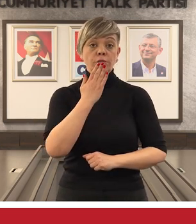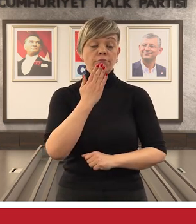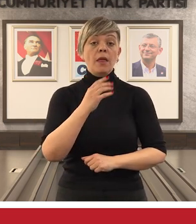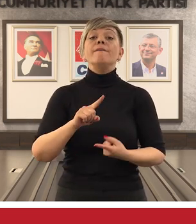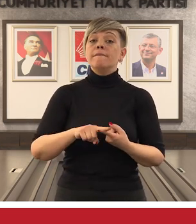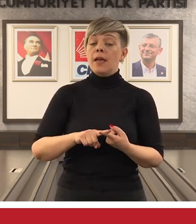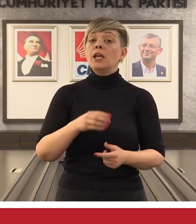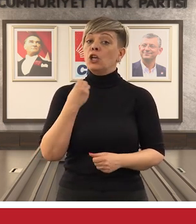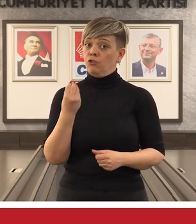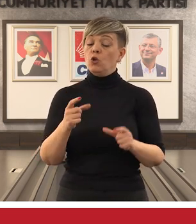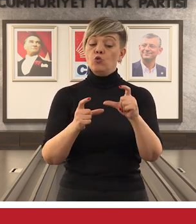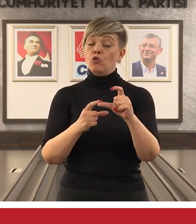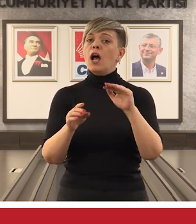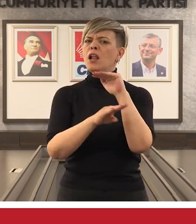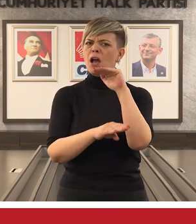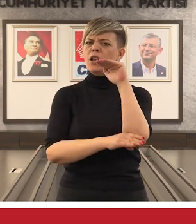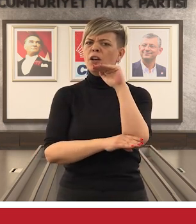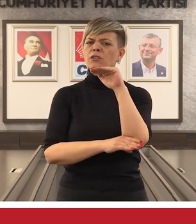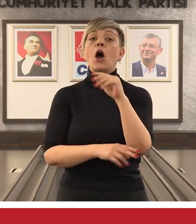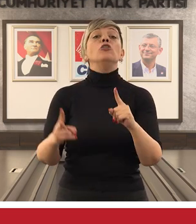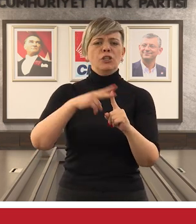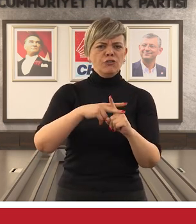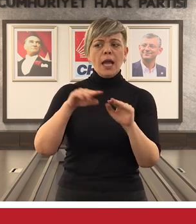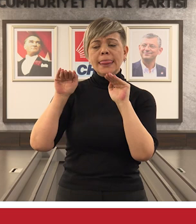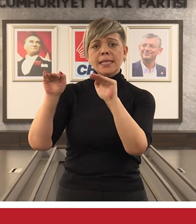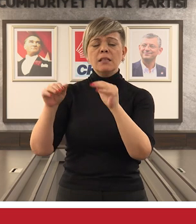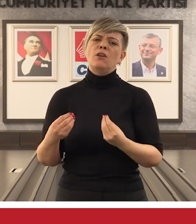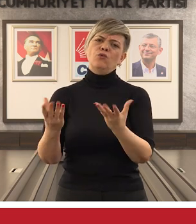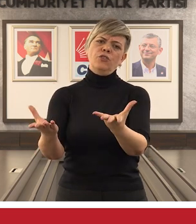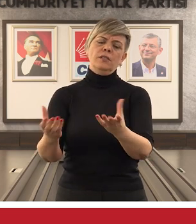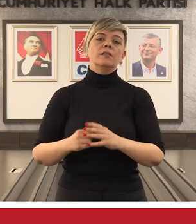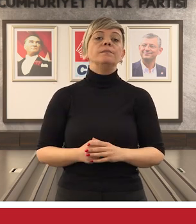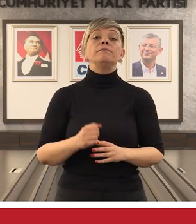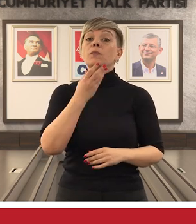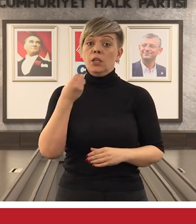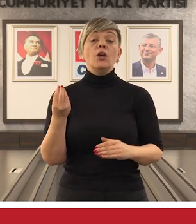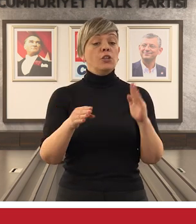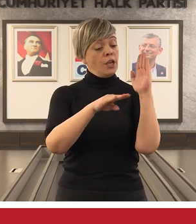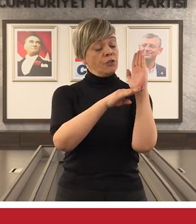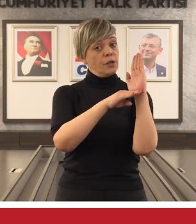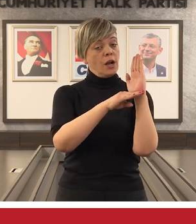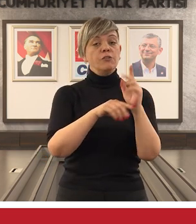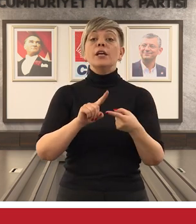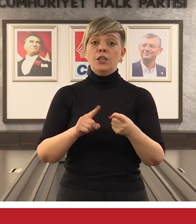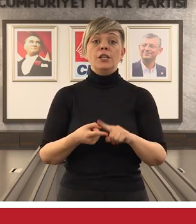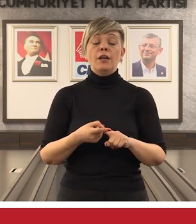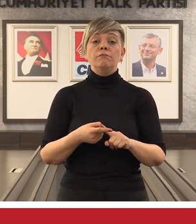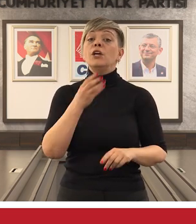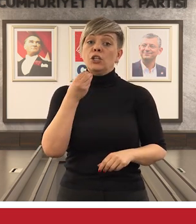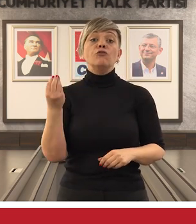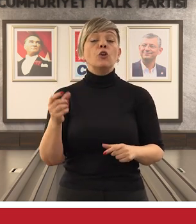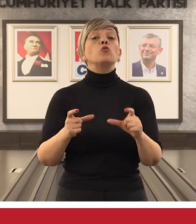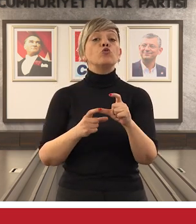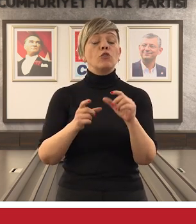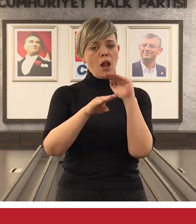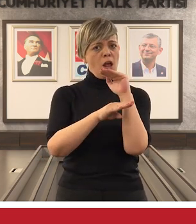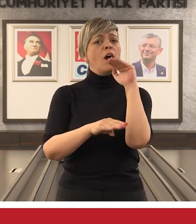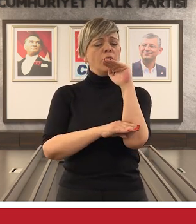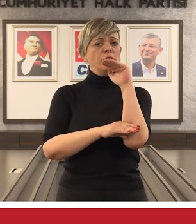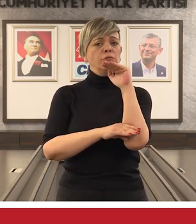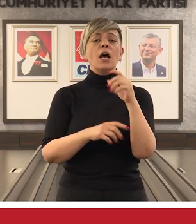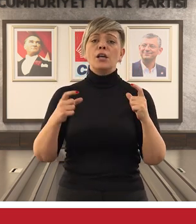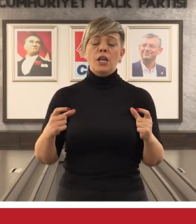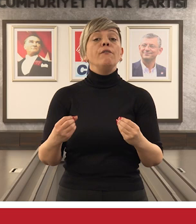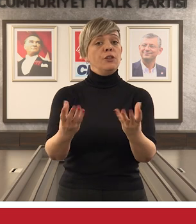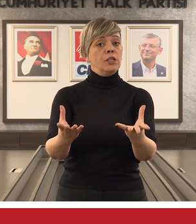gençleri sosyal hayatta tutacak destekler sunacağız. Genç Kart ile gençleri sosyal hayatta tutacağız.